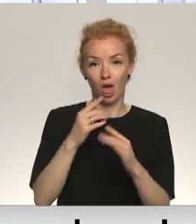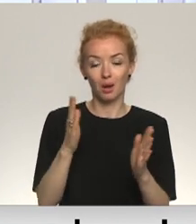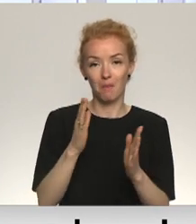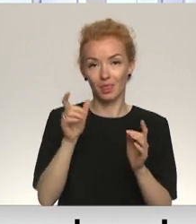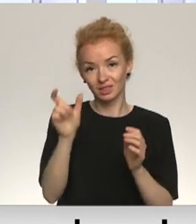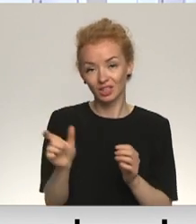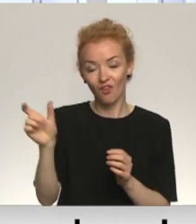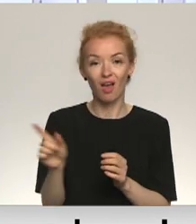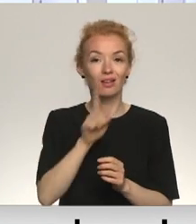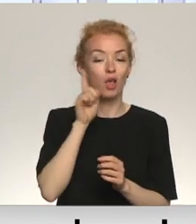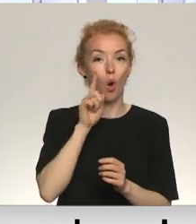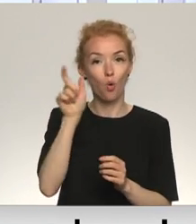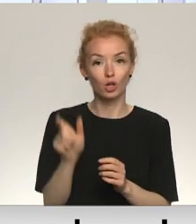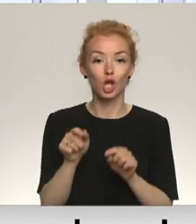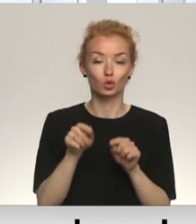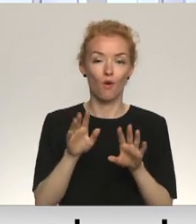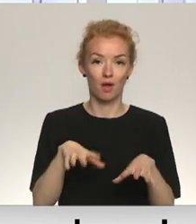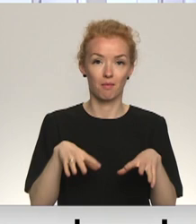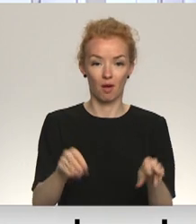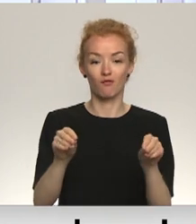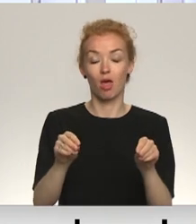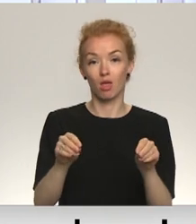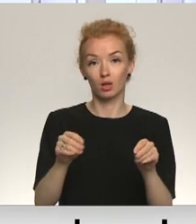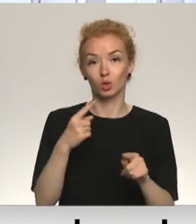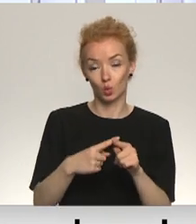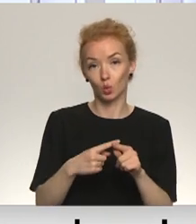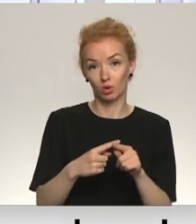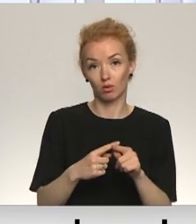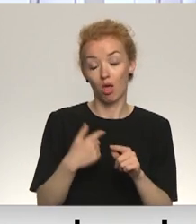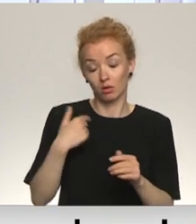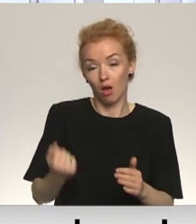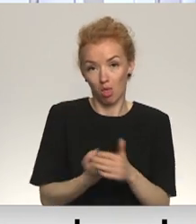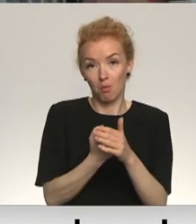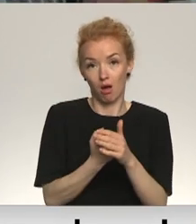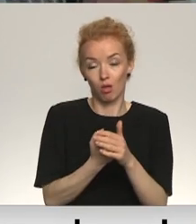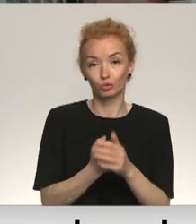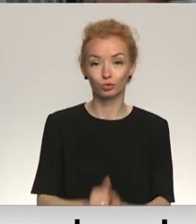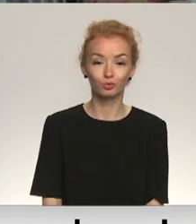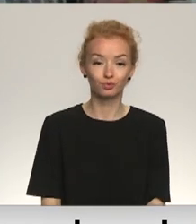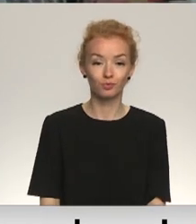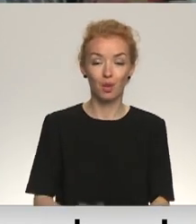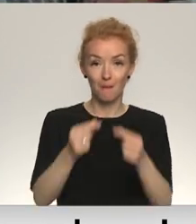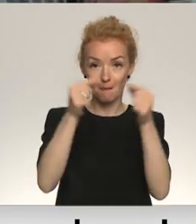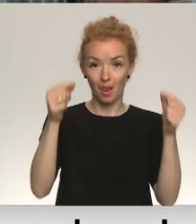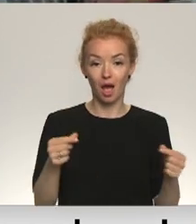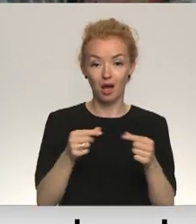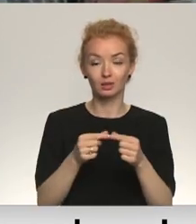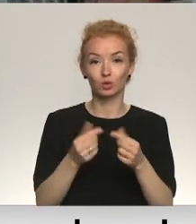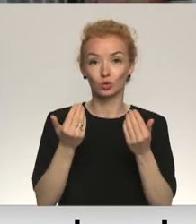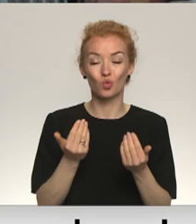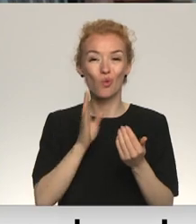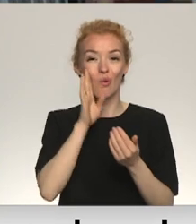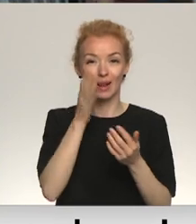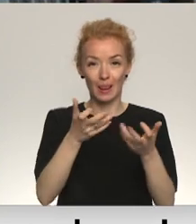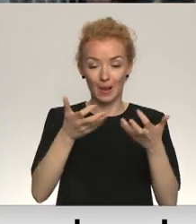cilvēki, jaunieši to varētu arī izdarīt. Un viennozīmīgi arī atbalstu. Plāksnīti no šorīt demontētā